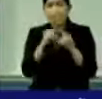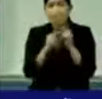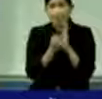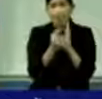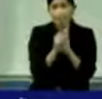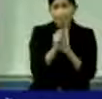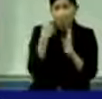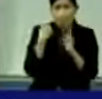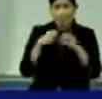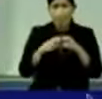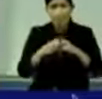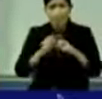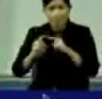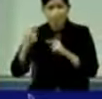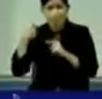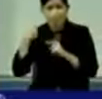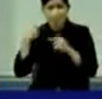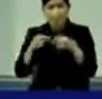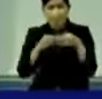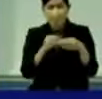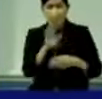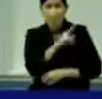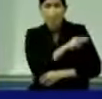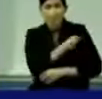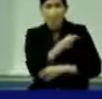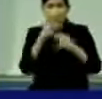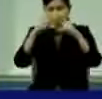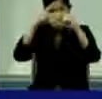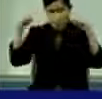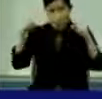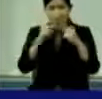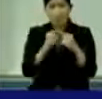าก็สามารถที่จะมีบุคลากรทางการแพทย์ที่มีประสบการณ์เนี่ยเอาไว้สามารถรับมือได้นั่นเอง